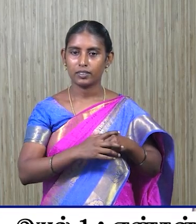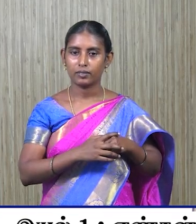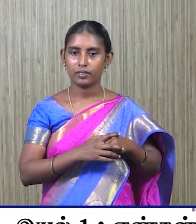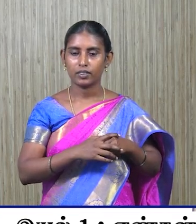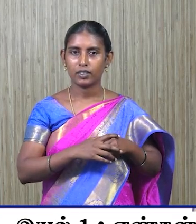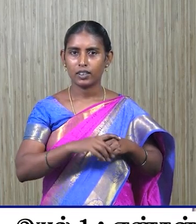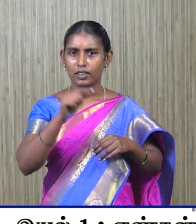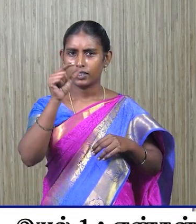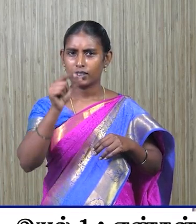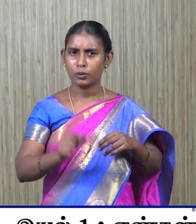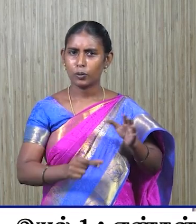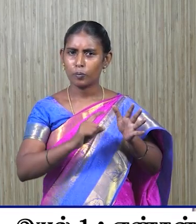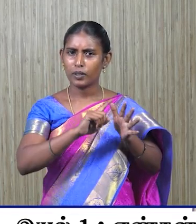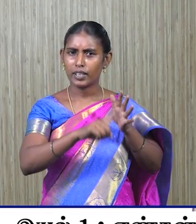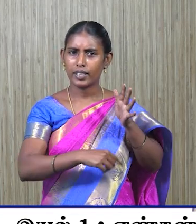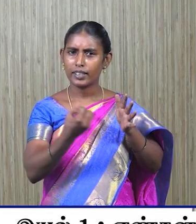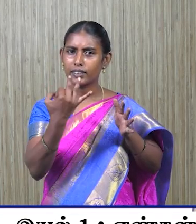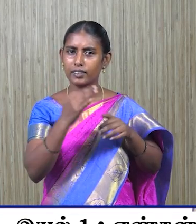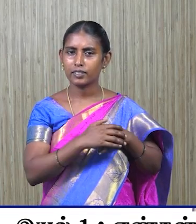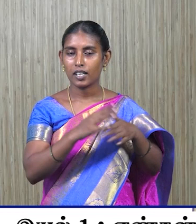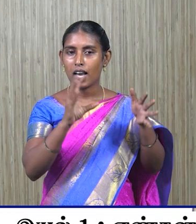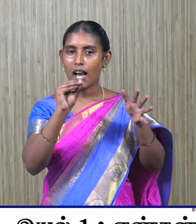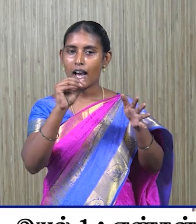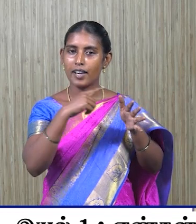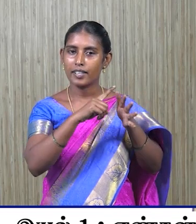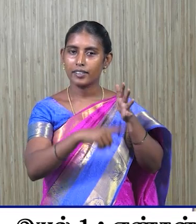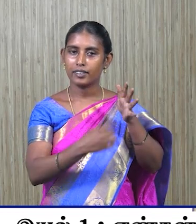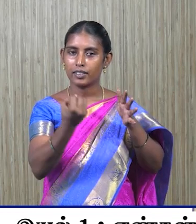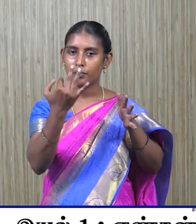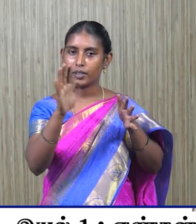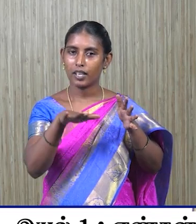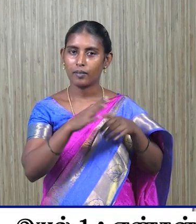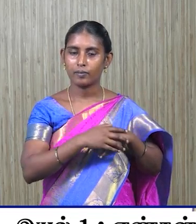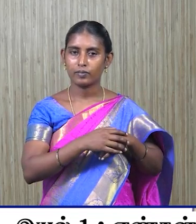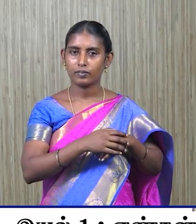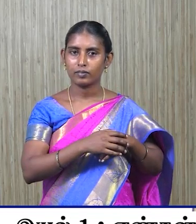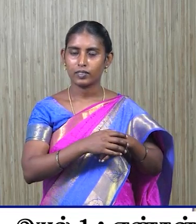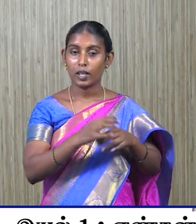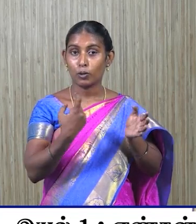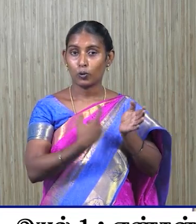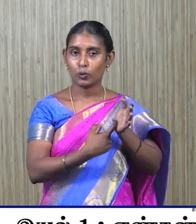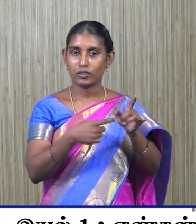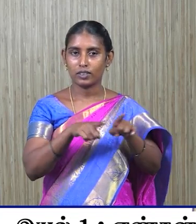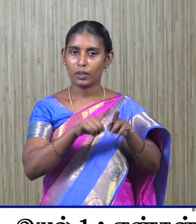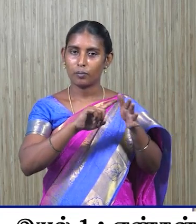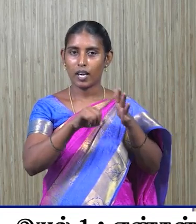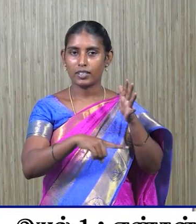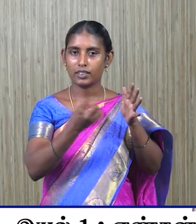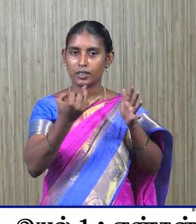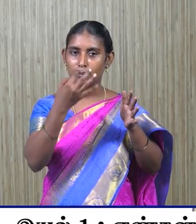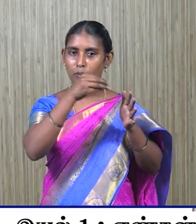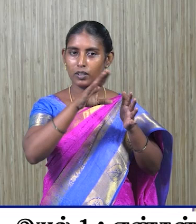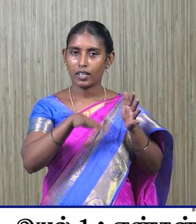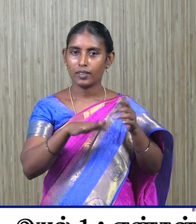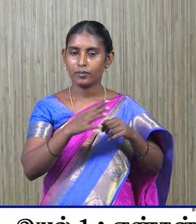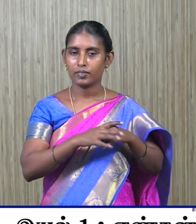கொள்கின்றேன். இப்பொழுது இந்த தொகுப்பில் எத்தனை எண்கள் இடம்பெற்றுள்ளது? 5 எண்கள் இடம்பெற்றுள்ளது. அப்போ விதியின்படி 5 எண்கள் இதில் இடம்பெற்றுள்ளது. இப்பொழுது